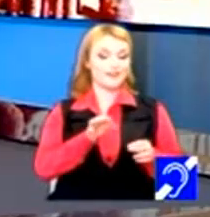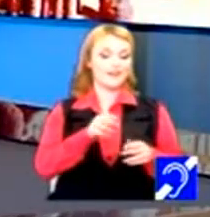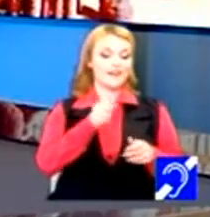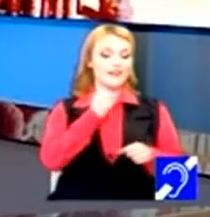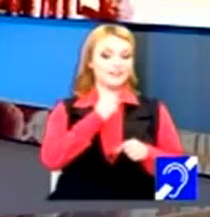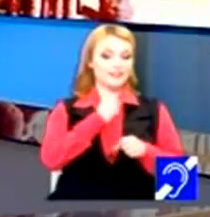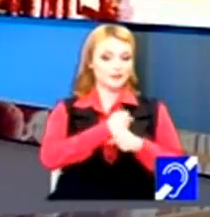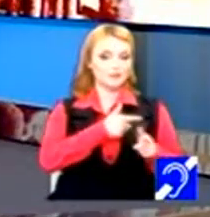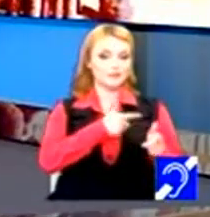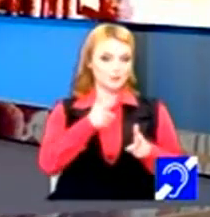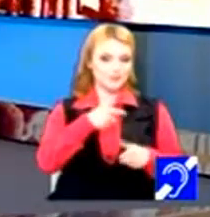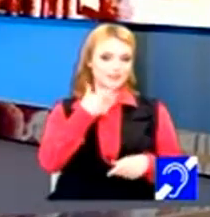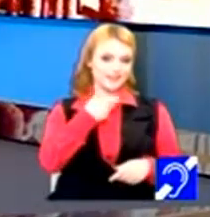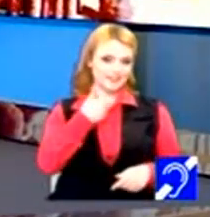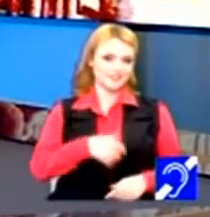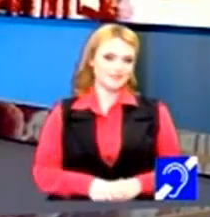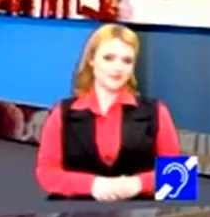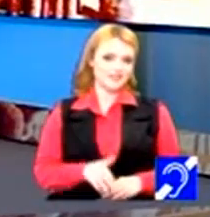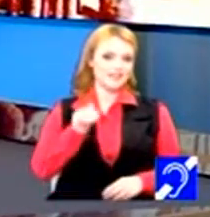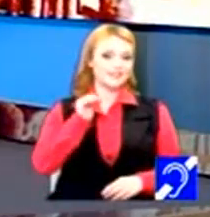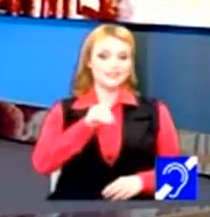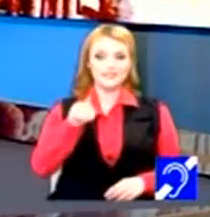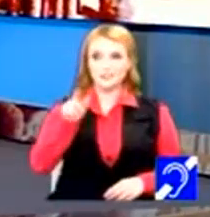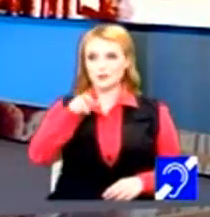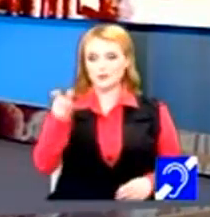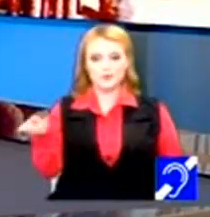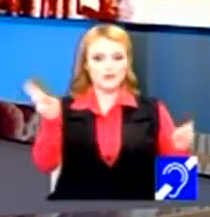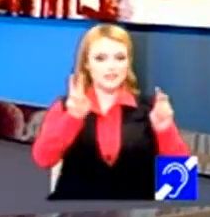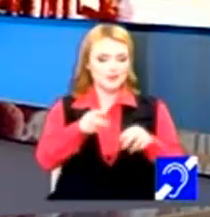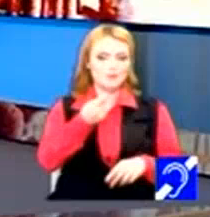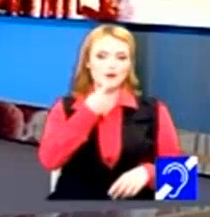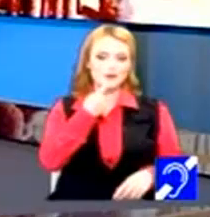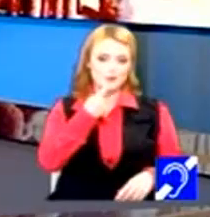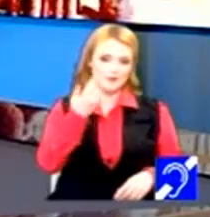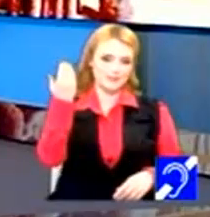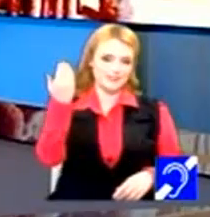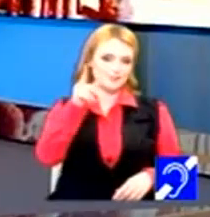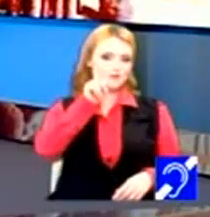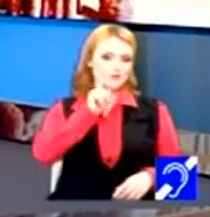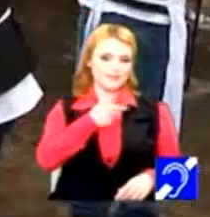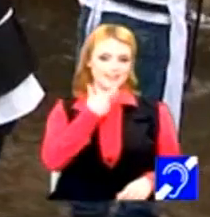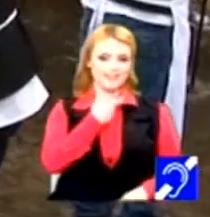producătorilor merg mână în mână cu voia bună. Mii de curioși s-au înfruptat din bunătățile tradiționale.